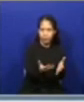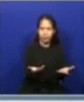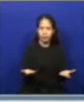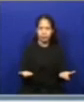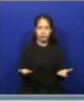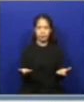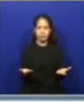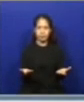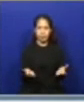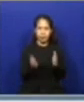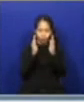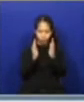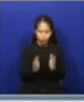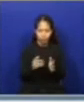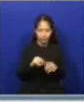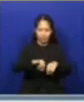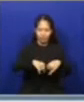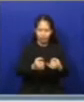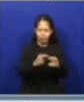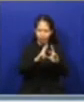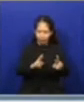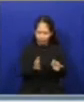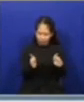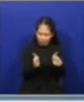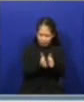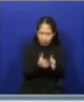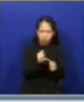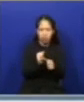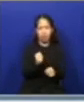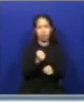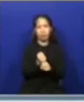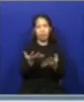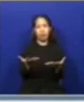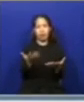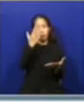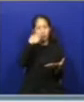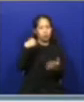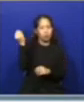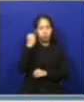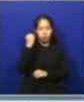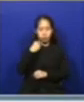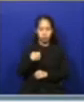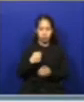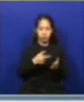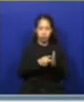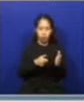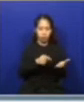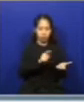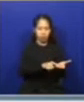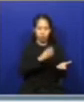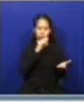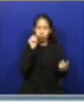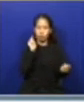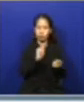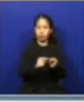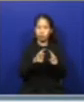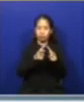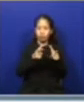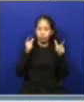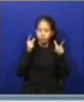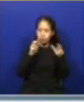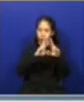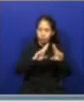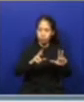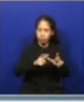รายเล็กรายน้อยดิฉันต้องย้ำเพราะว่าทุกอันที่ท่านออกมาเนี่ยมันถึงแต่คนใหญ่ๆถึงท่านจะออกมา